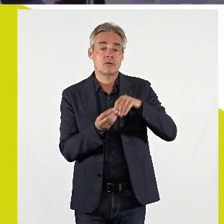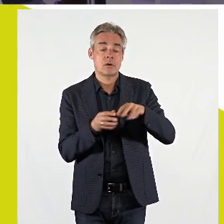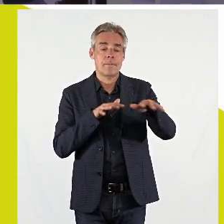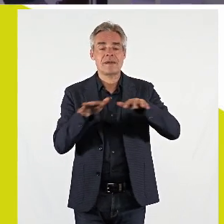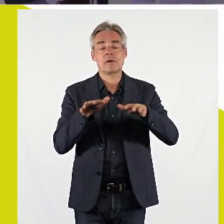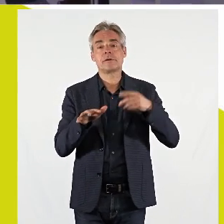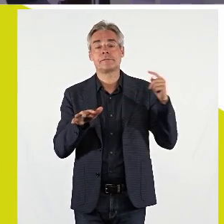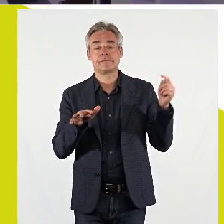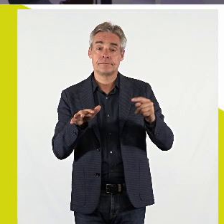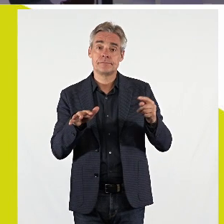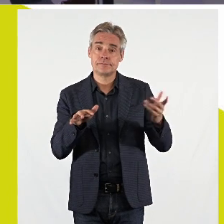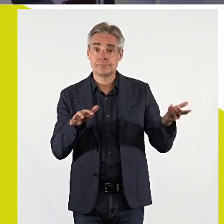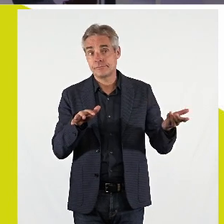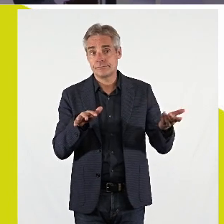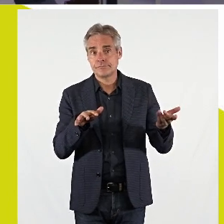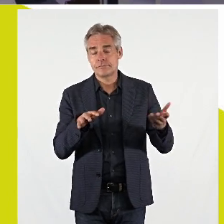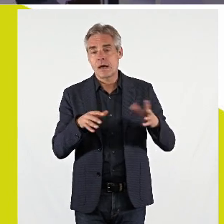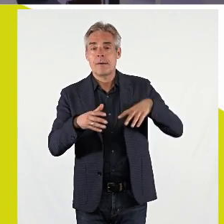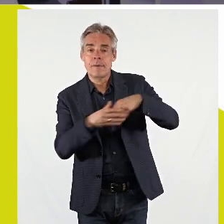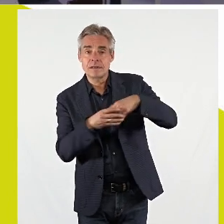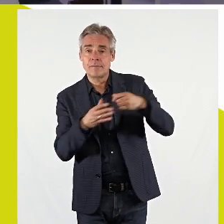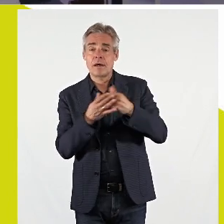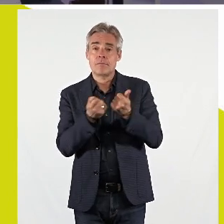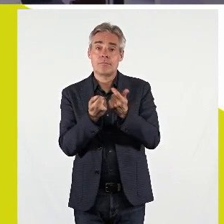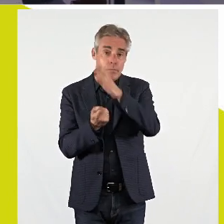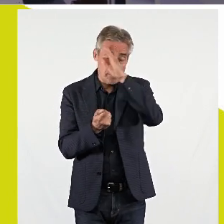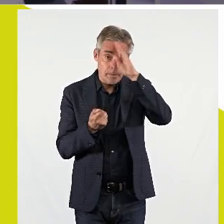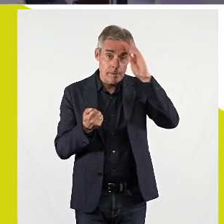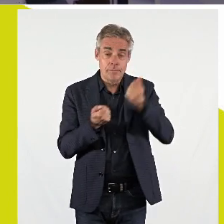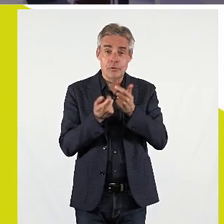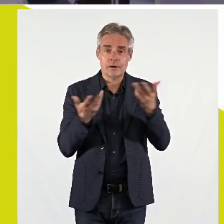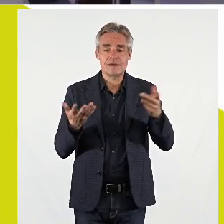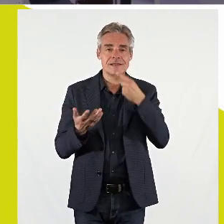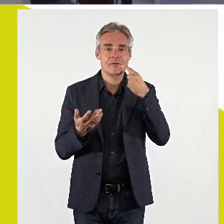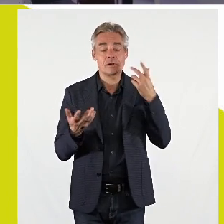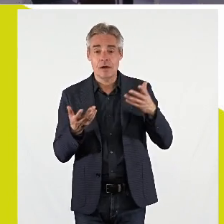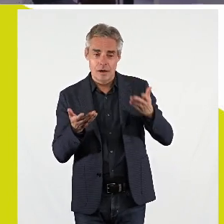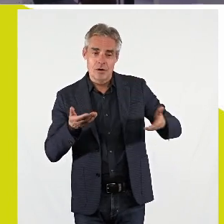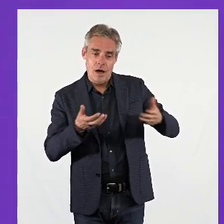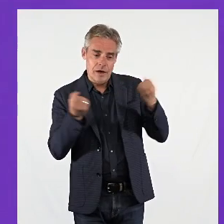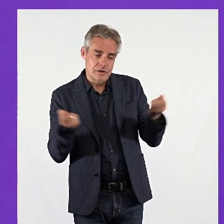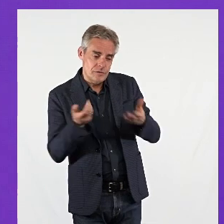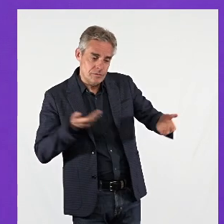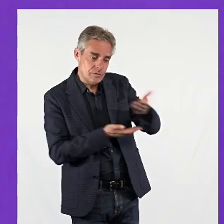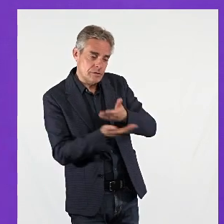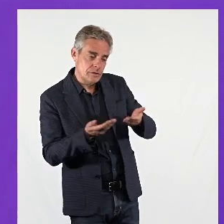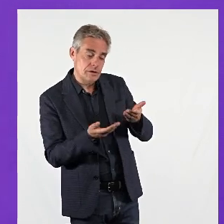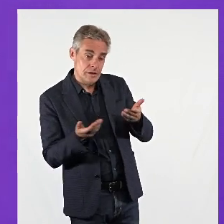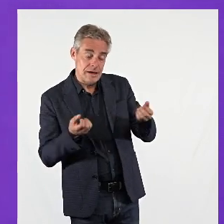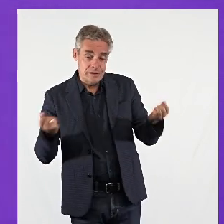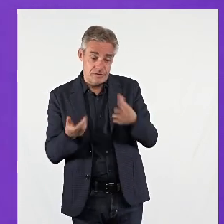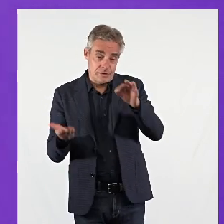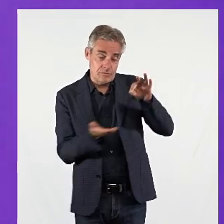veut participative et pluridisciplinaire et donc qui met la mise en discussion de l'activité au centre de la méthode.